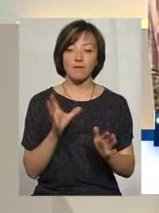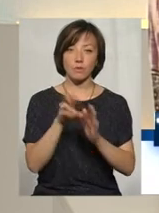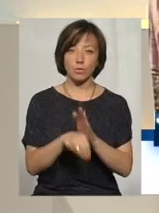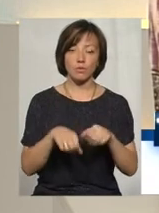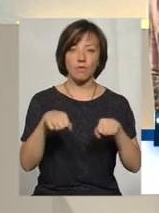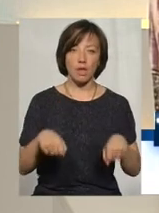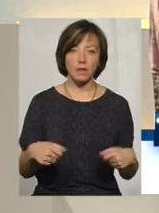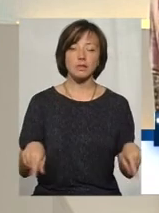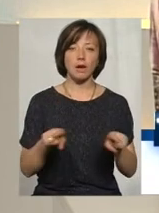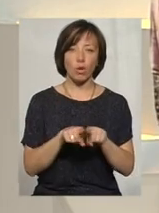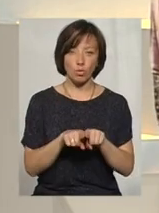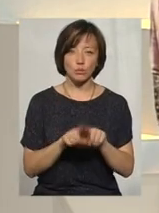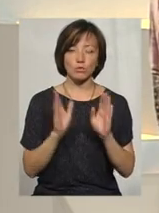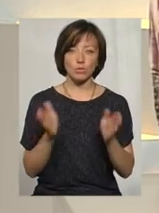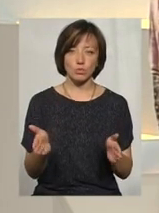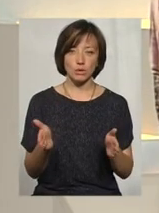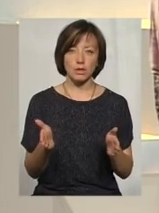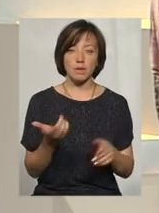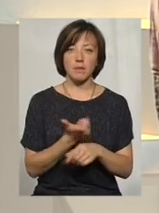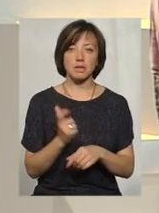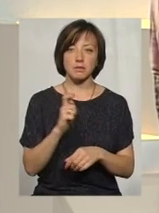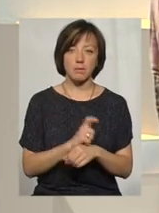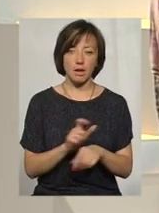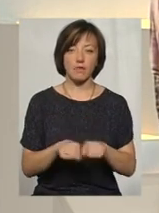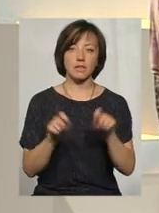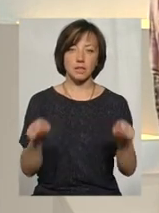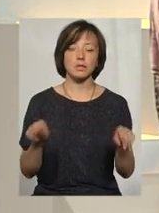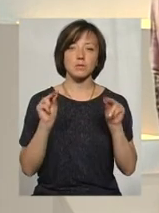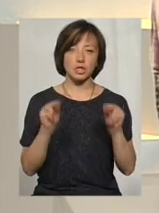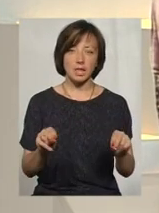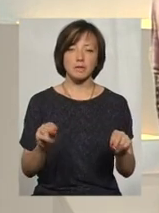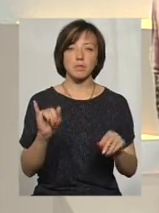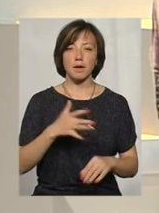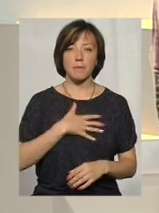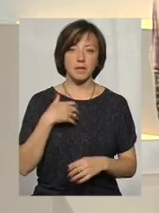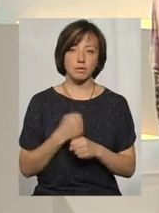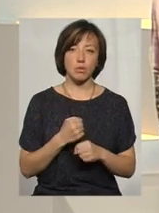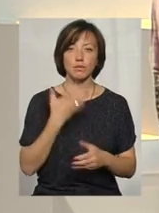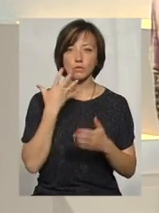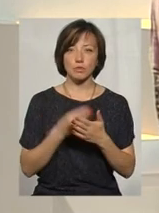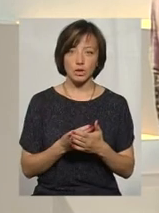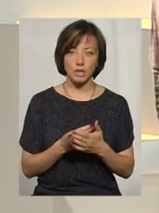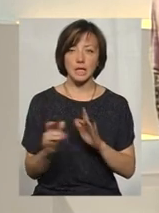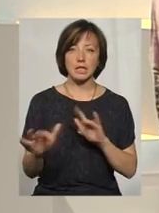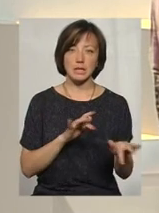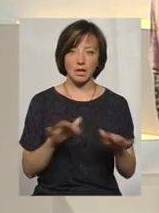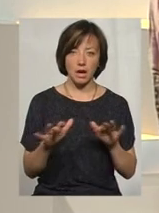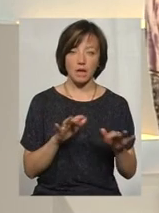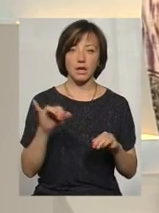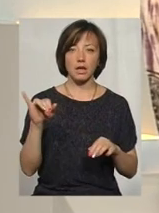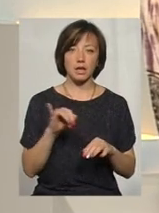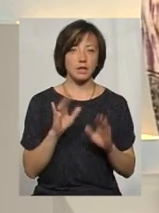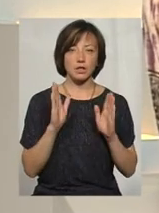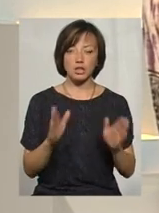владу, також будуть максимально відкритими, чесними і принциповими у своїх діях. І не